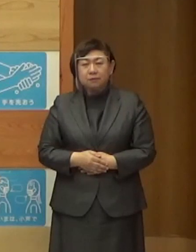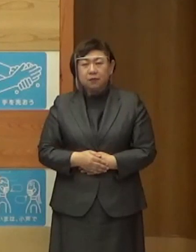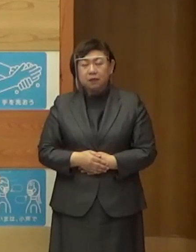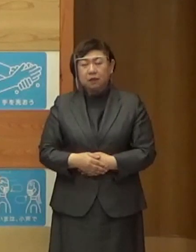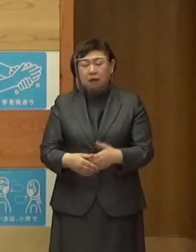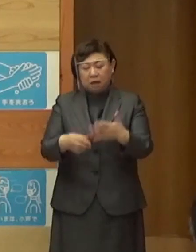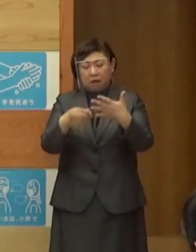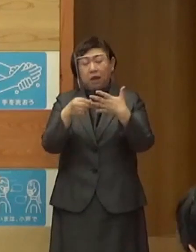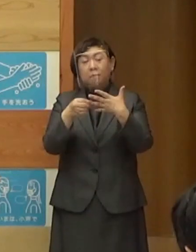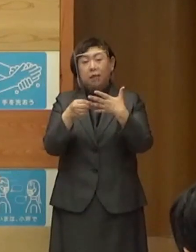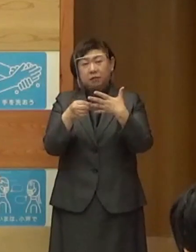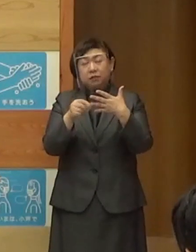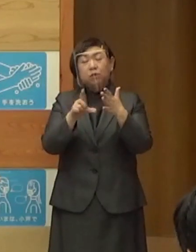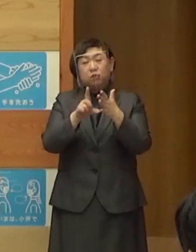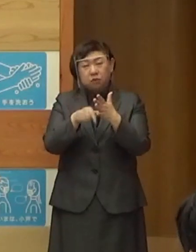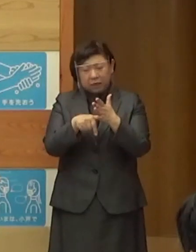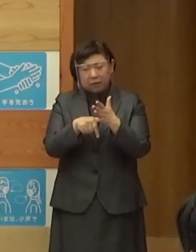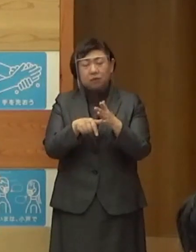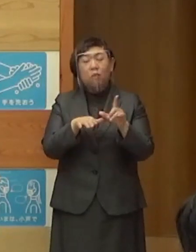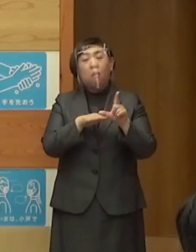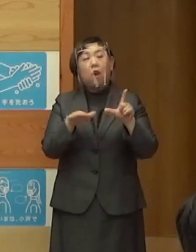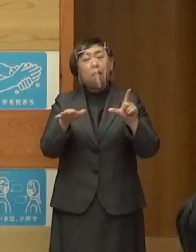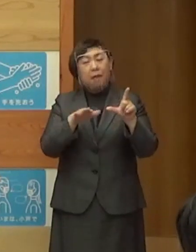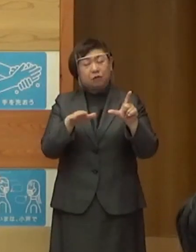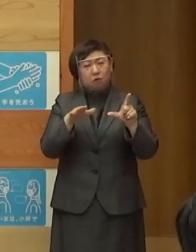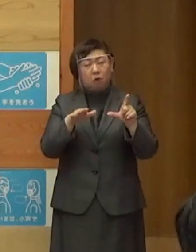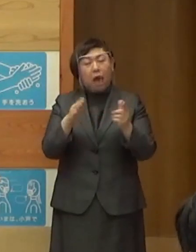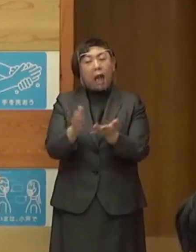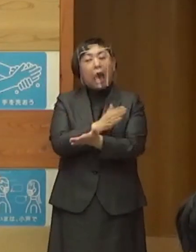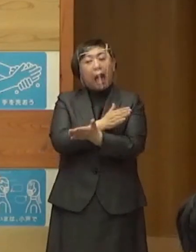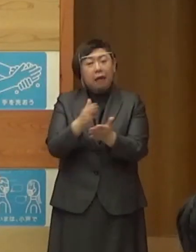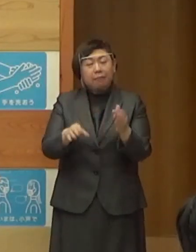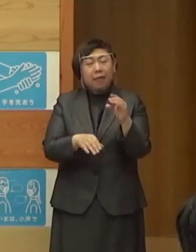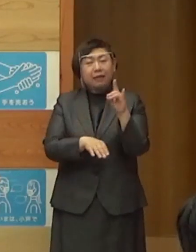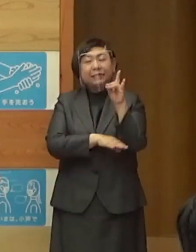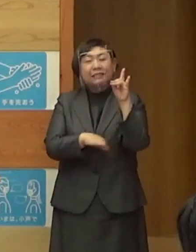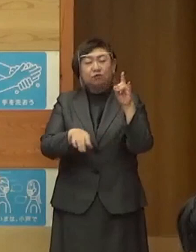レベル2の水準の目安ですね、